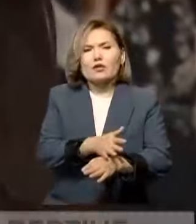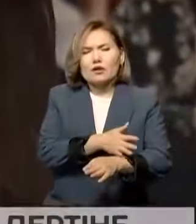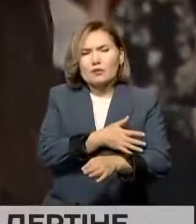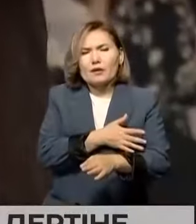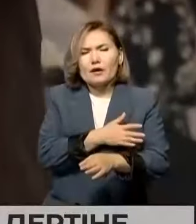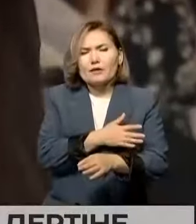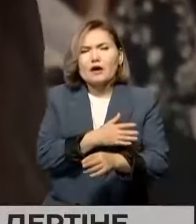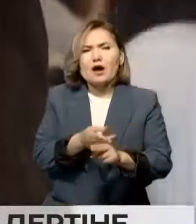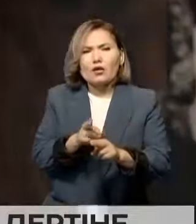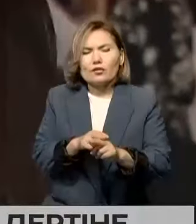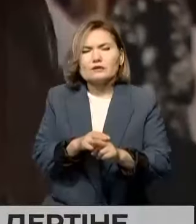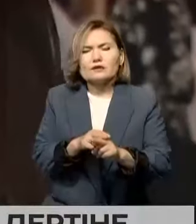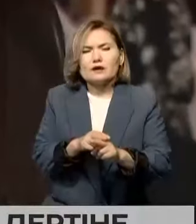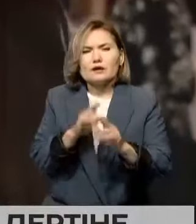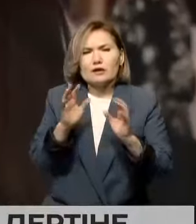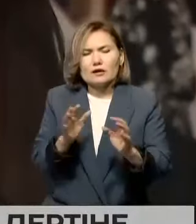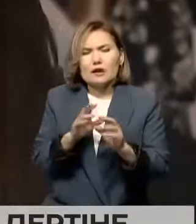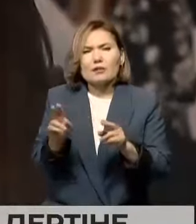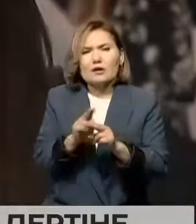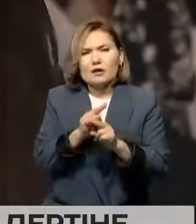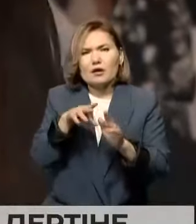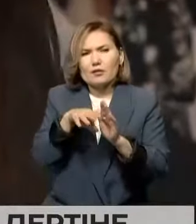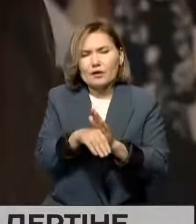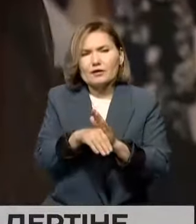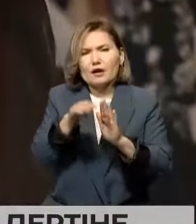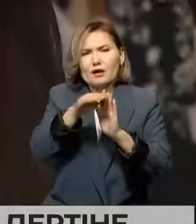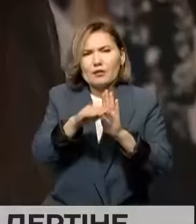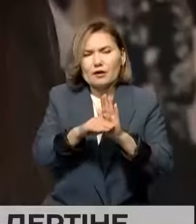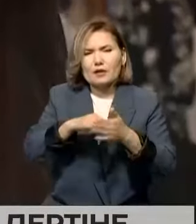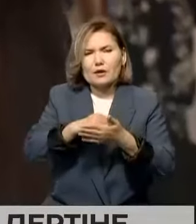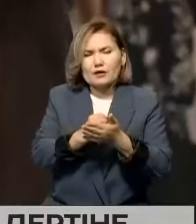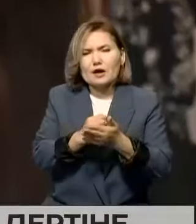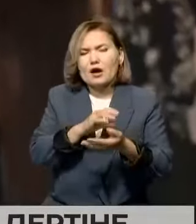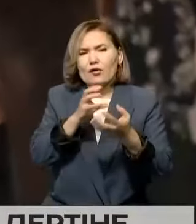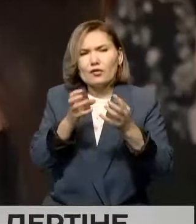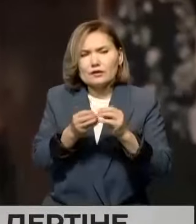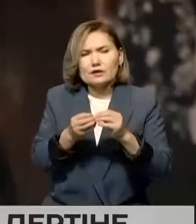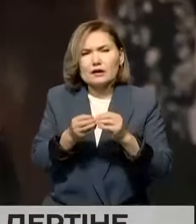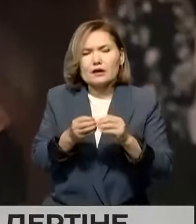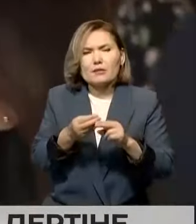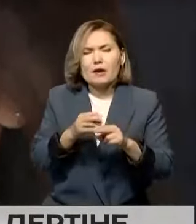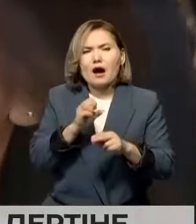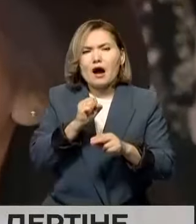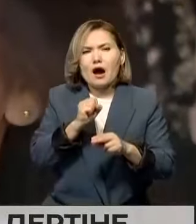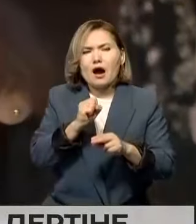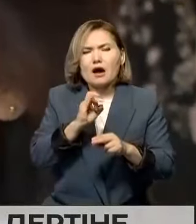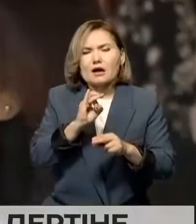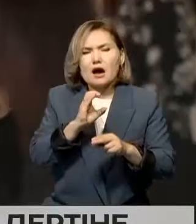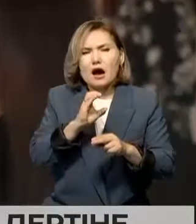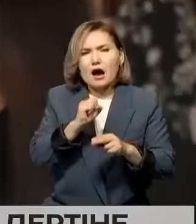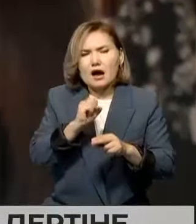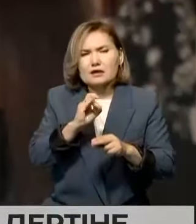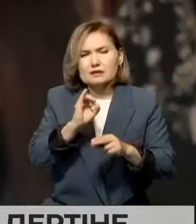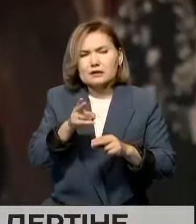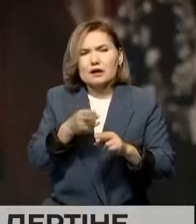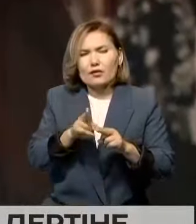ұлғайтатын ем қолданып жатыр. Соның барлығы ASCO-дан, Америкадан осы Қазақстанға, осы